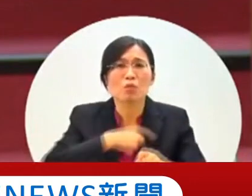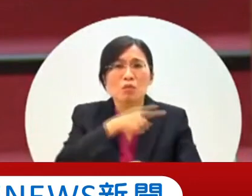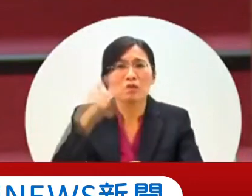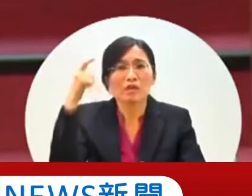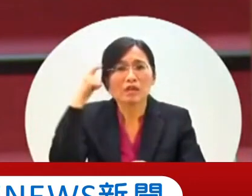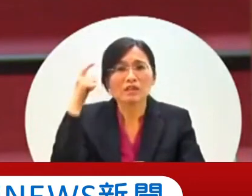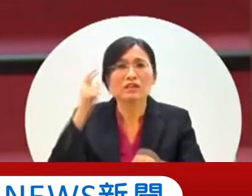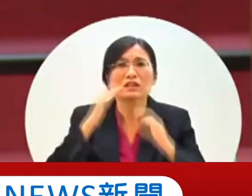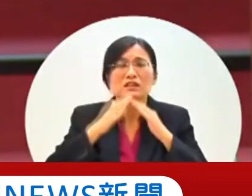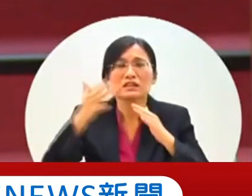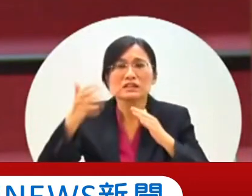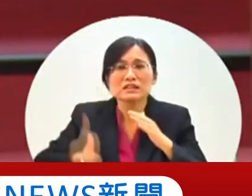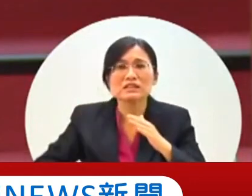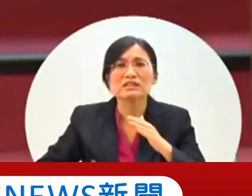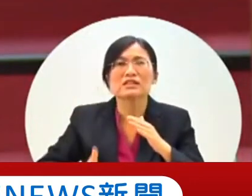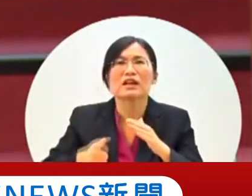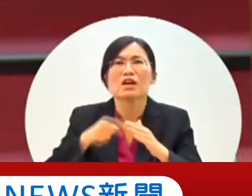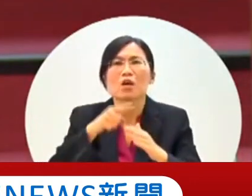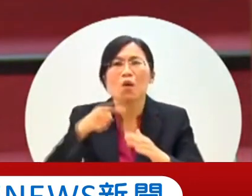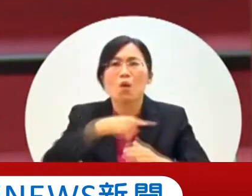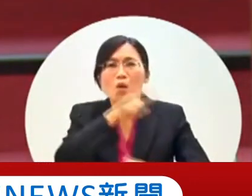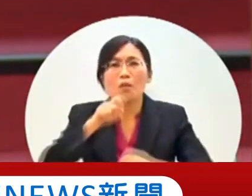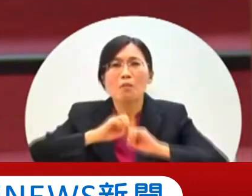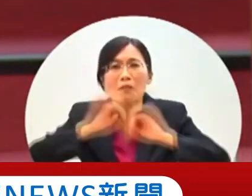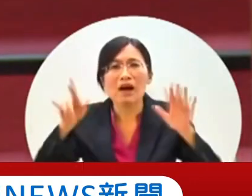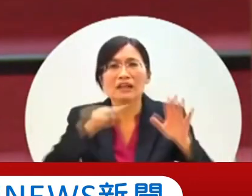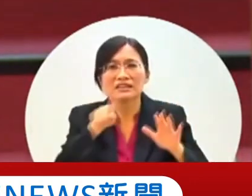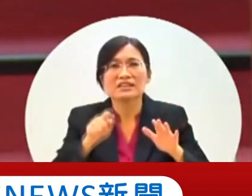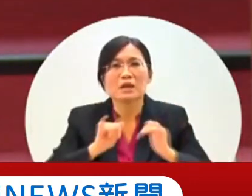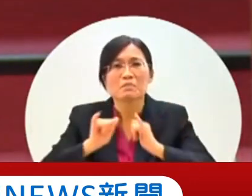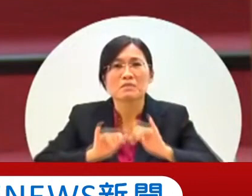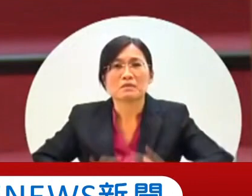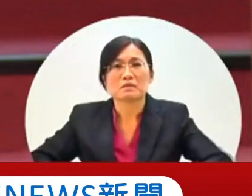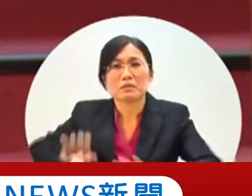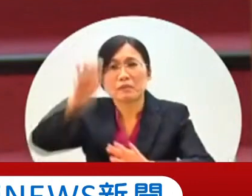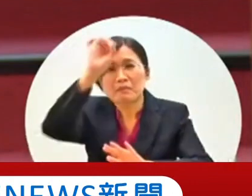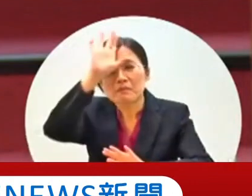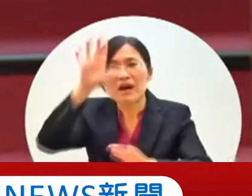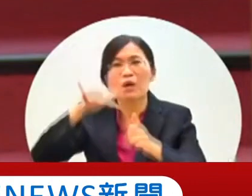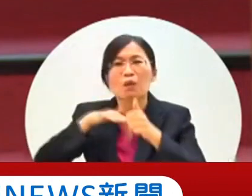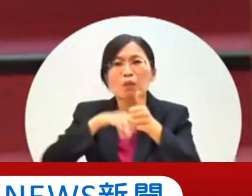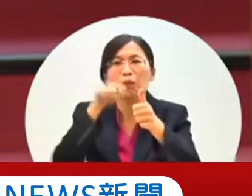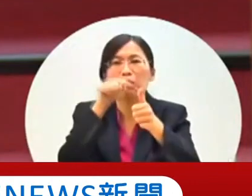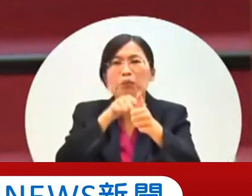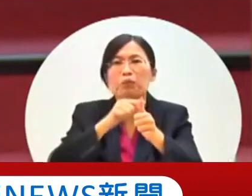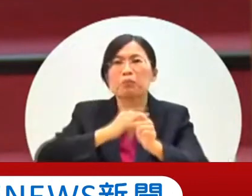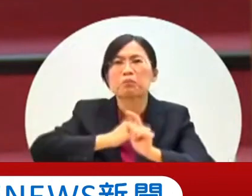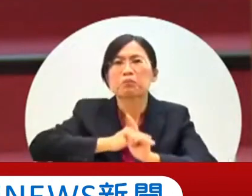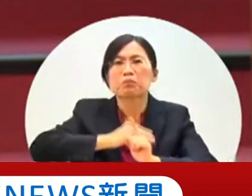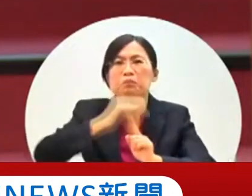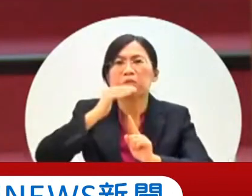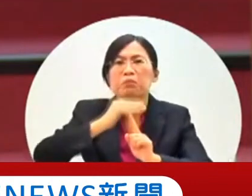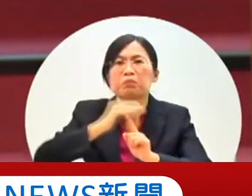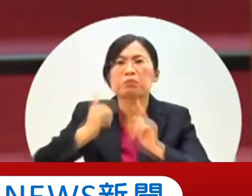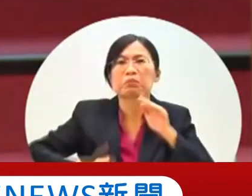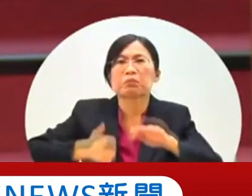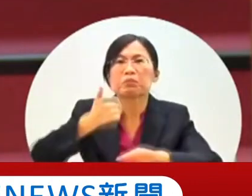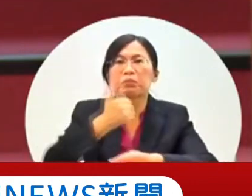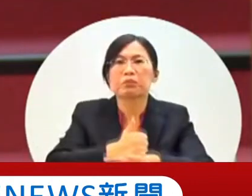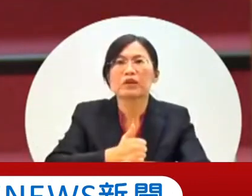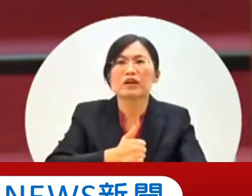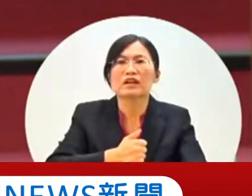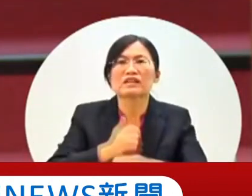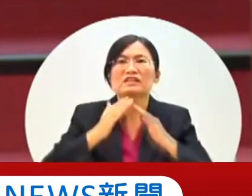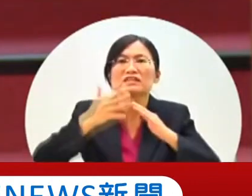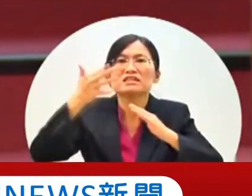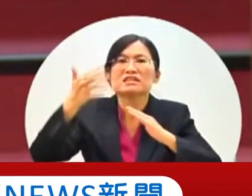与视野。我们呼吁您，以民进党领袖的高度，运用您的市长职权，不仅在高雄市推